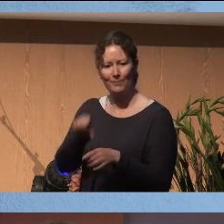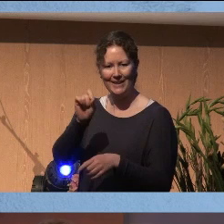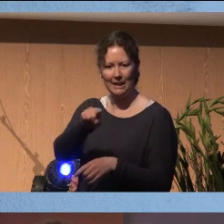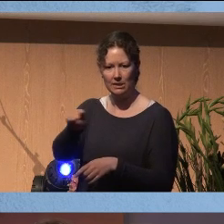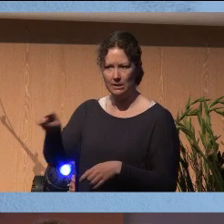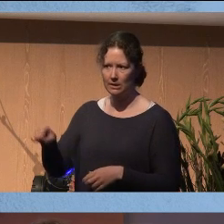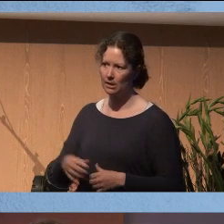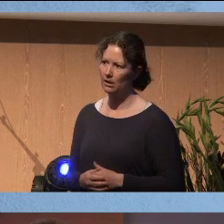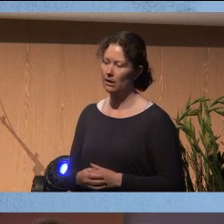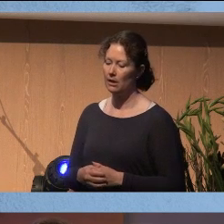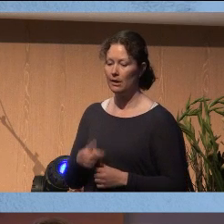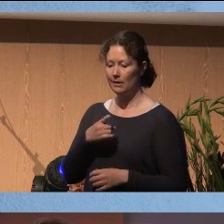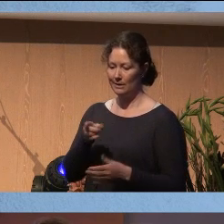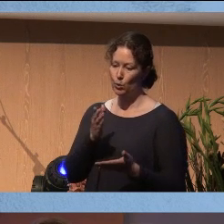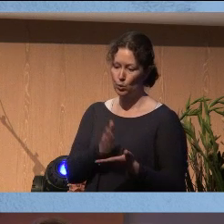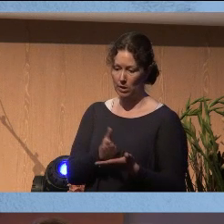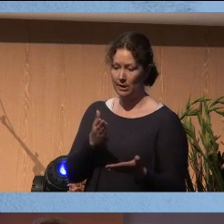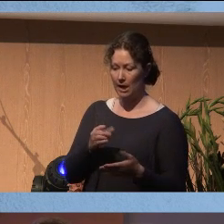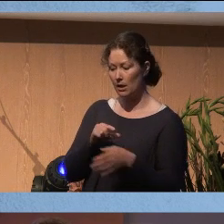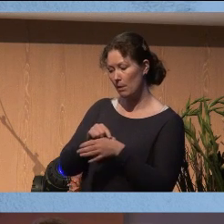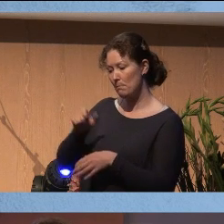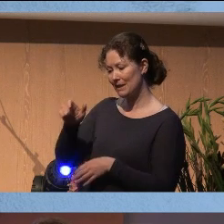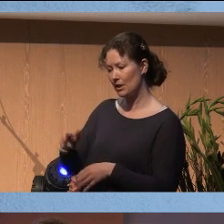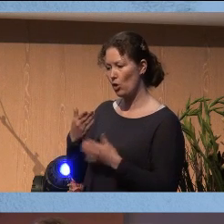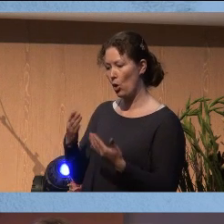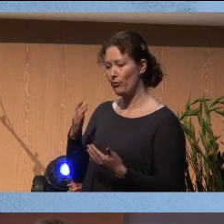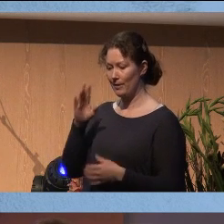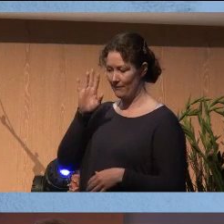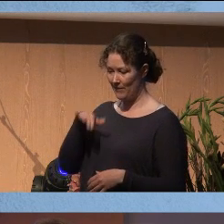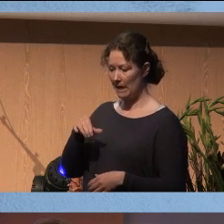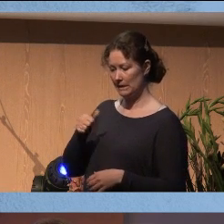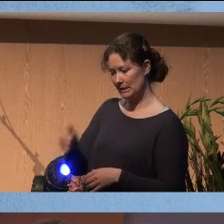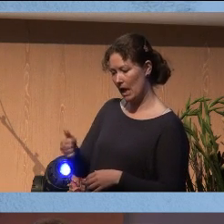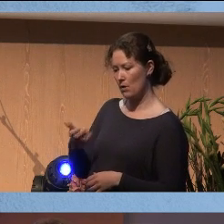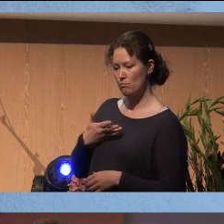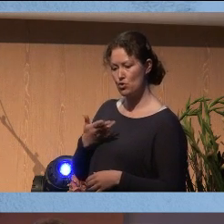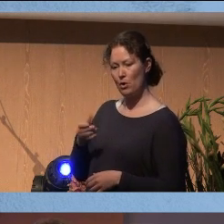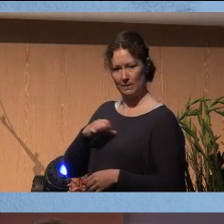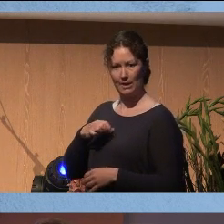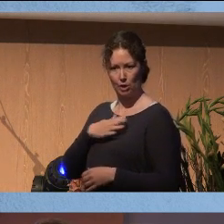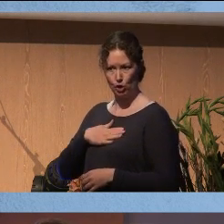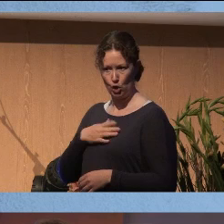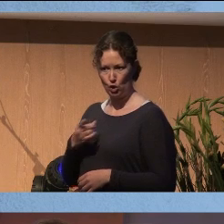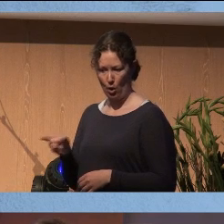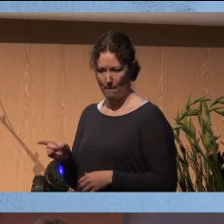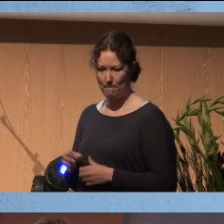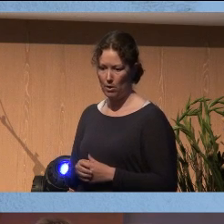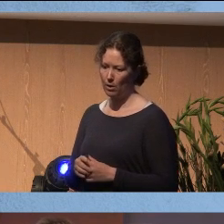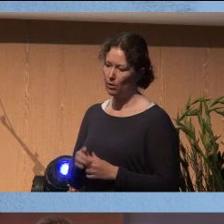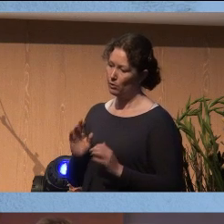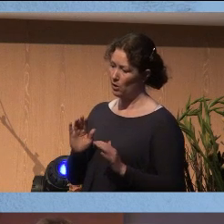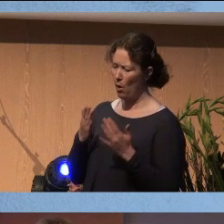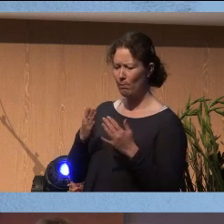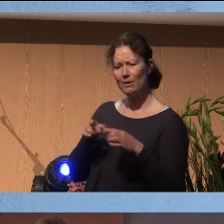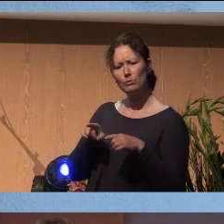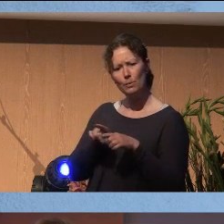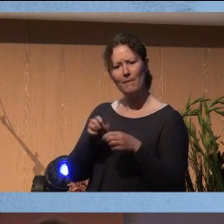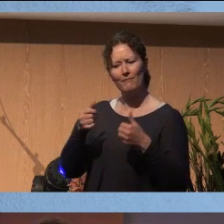finnes. De konstaterer at pasienter ofte vet svært mye om sin egen sykdom, og at det oppleves noe